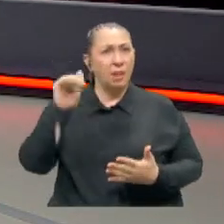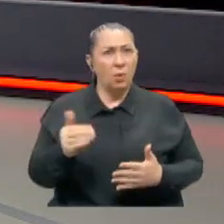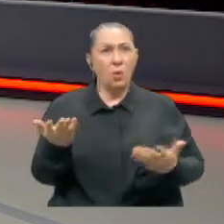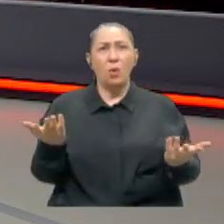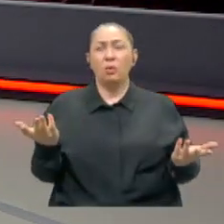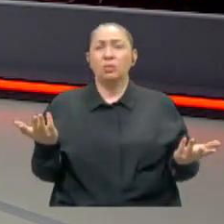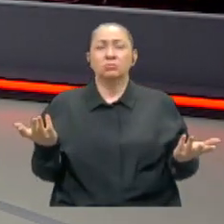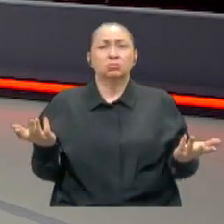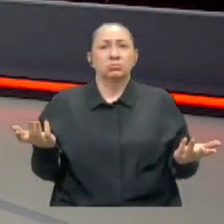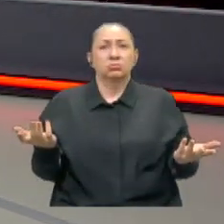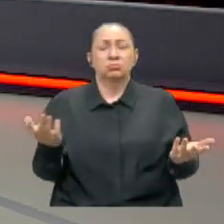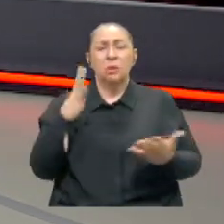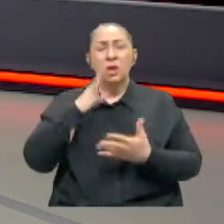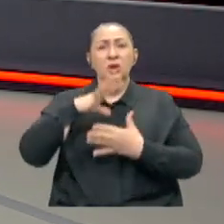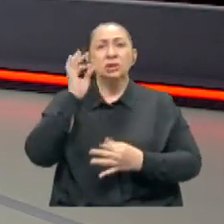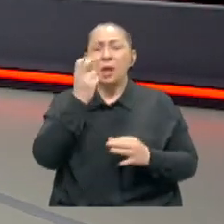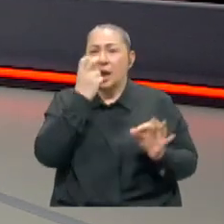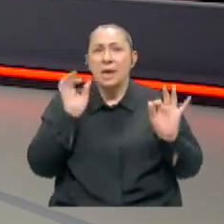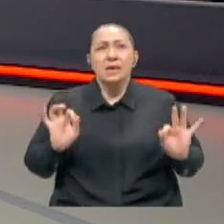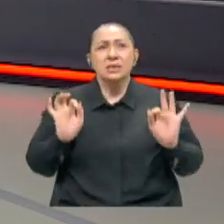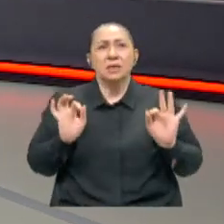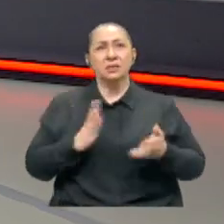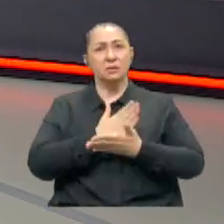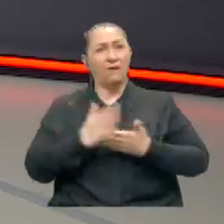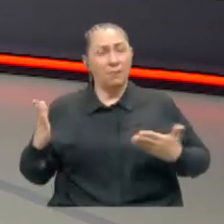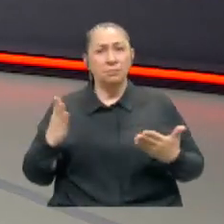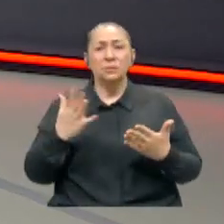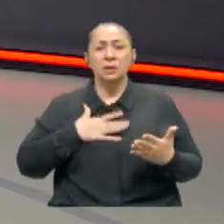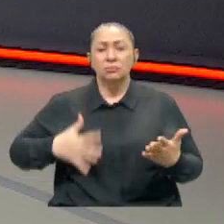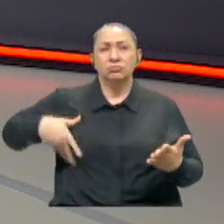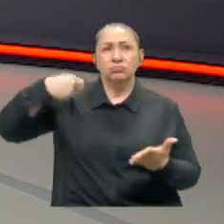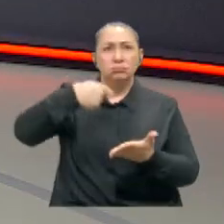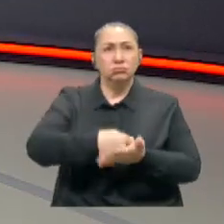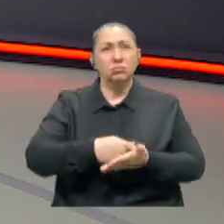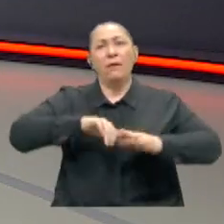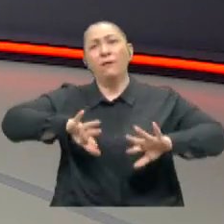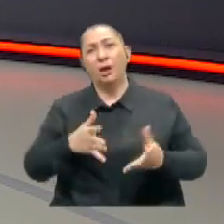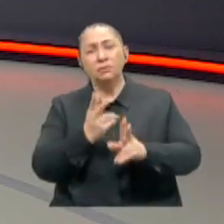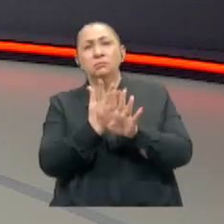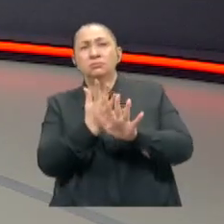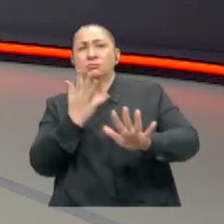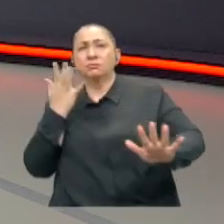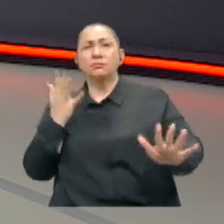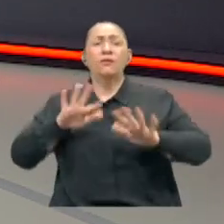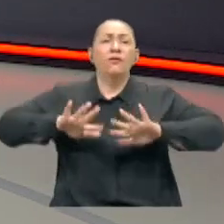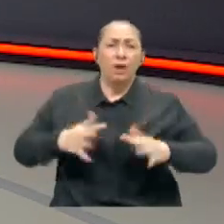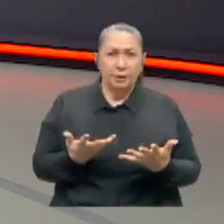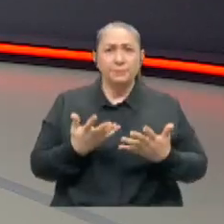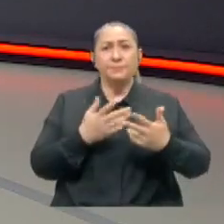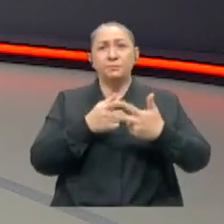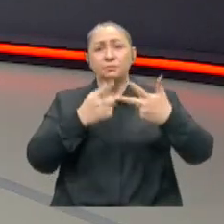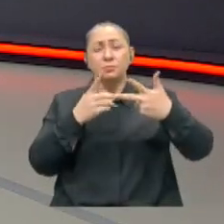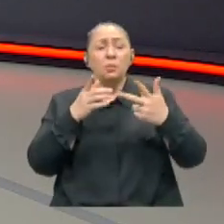geliyor insanlar hassasiyetini sürdürüyor kendi cebinden para ödeyerek ya da Sıraya girerek yada